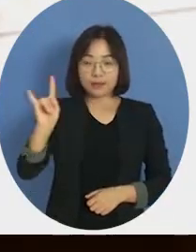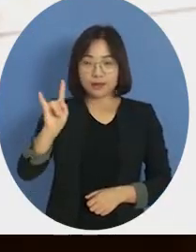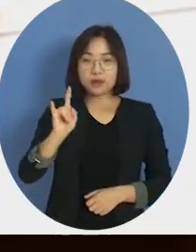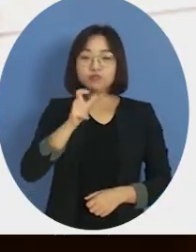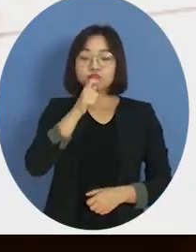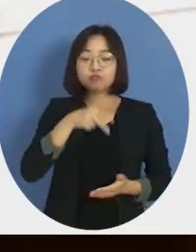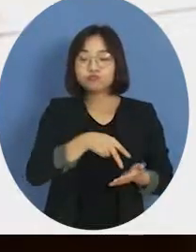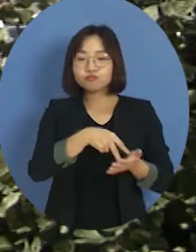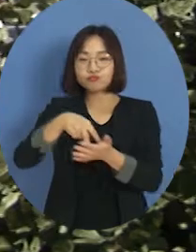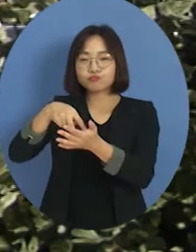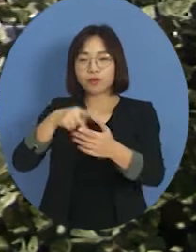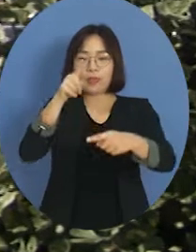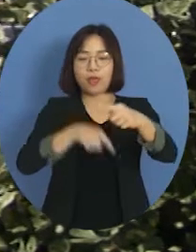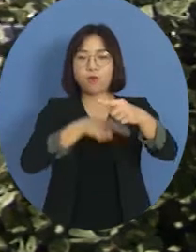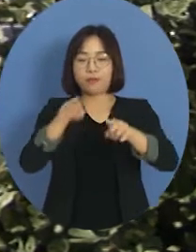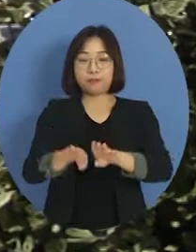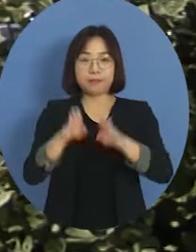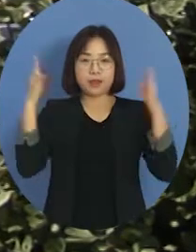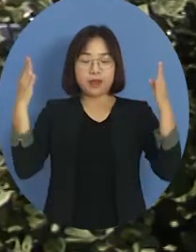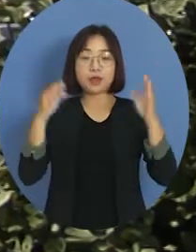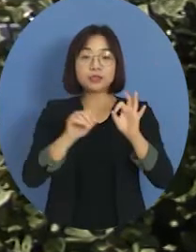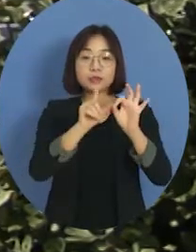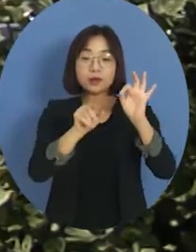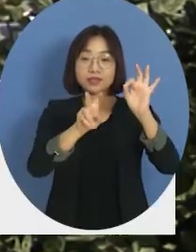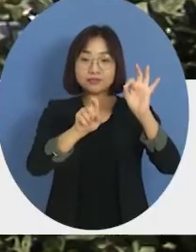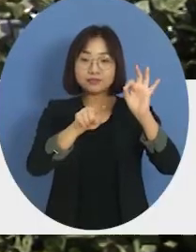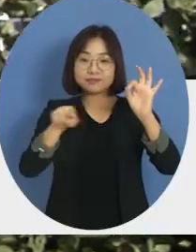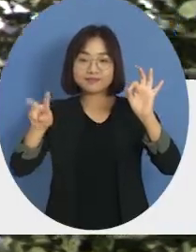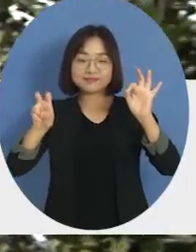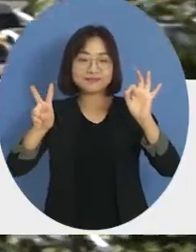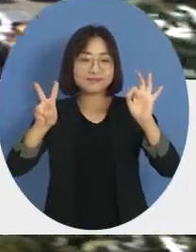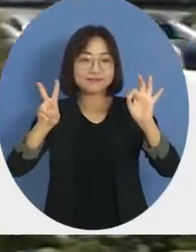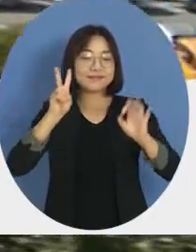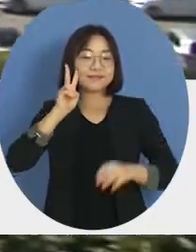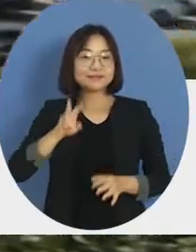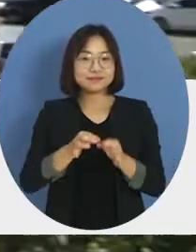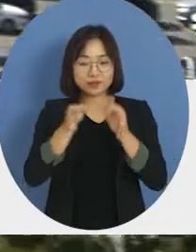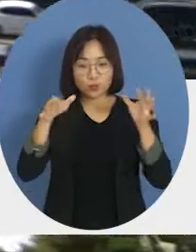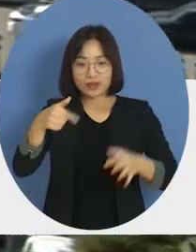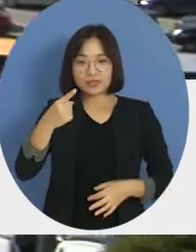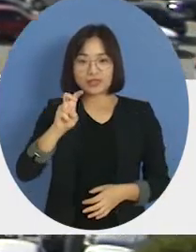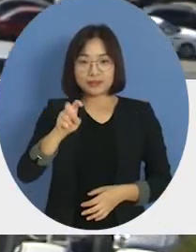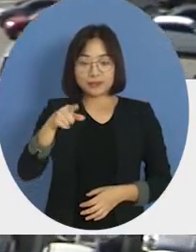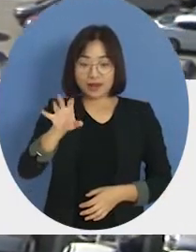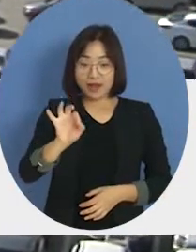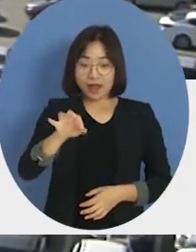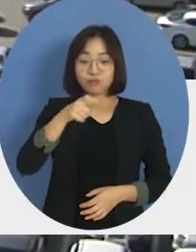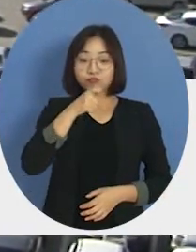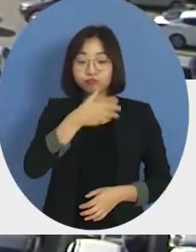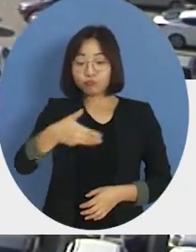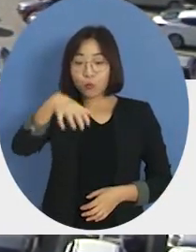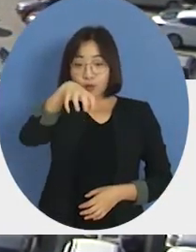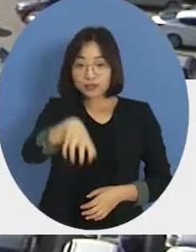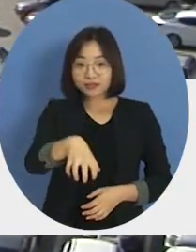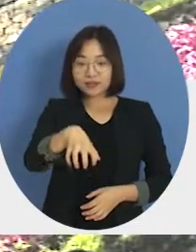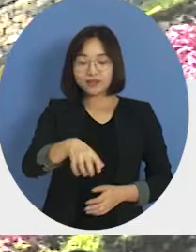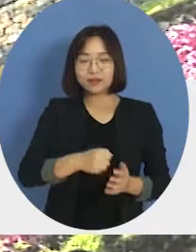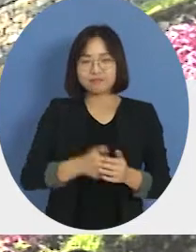열렸습니다. 지난 21일부터 22일까지 이틀간 금강신관공원